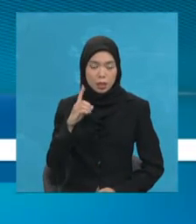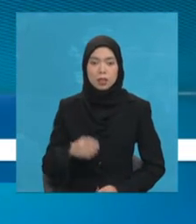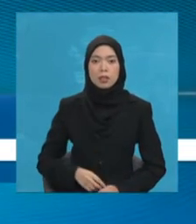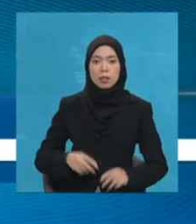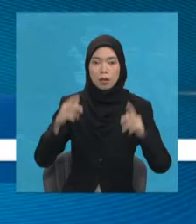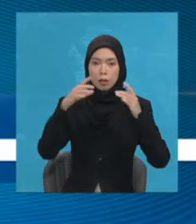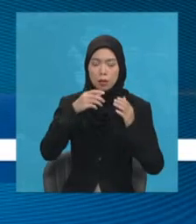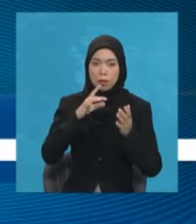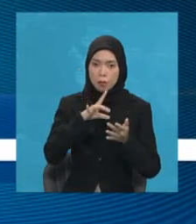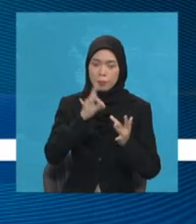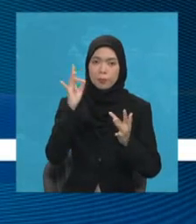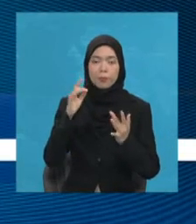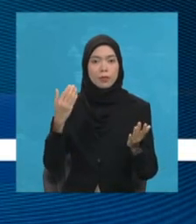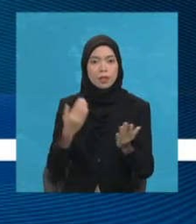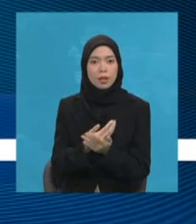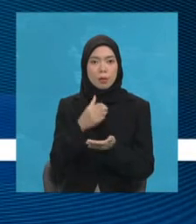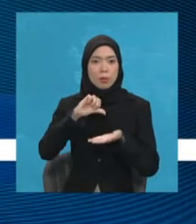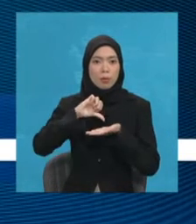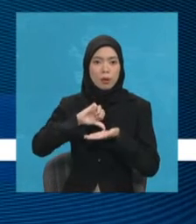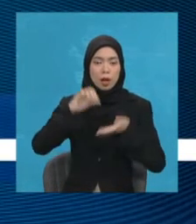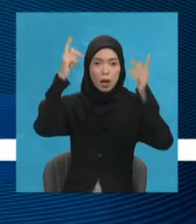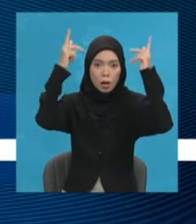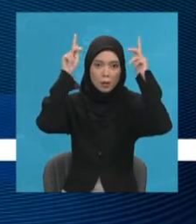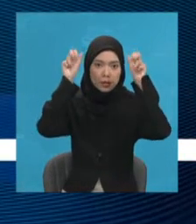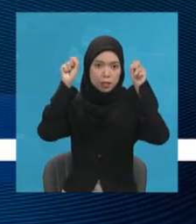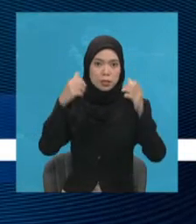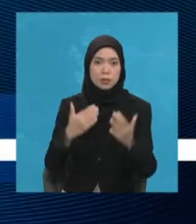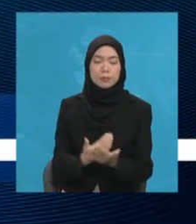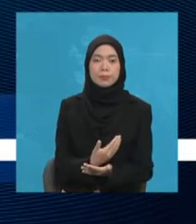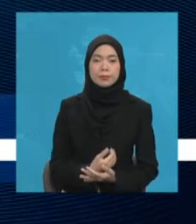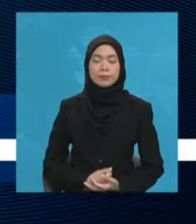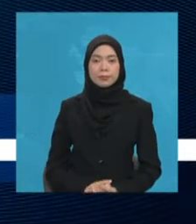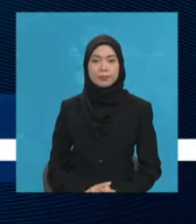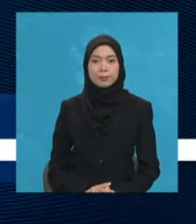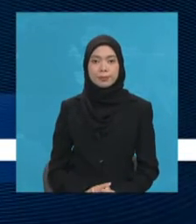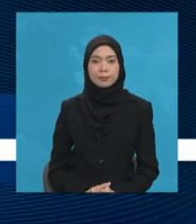Presiden Republik Islam Iran yang Pak Harun baru-baru ini